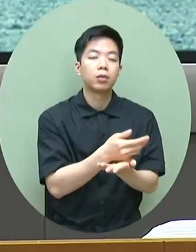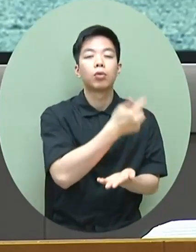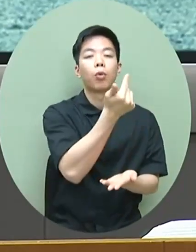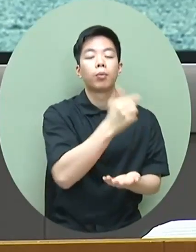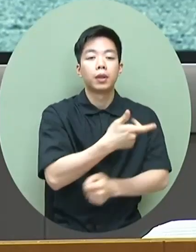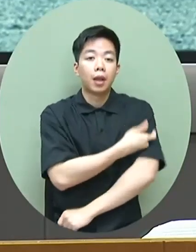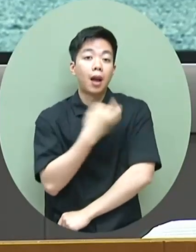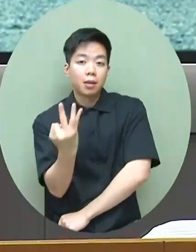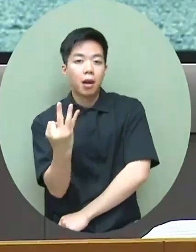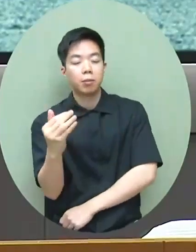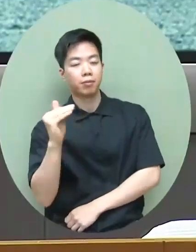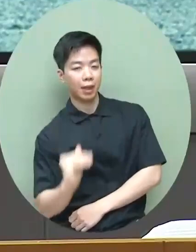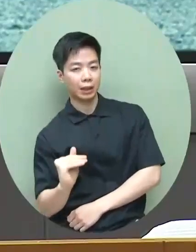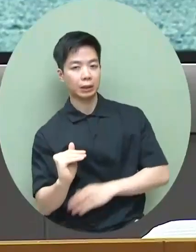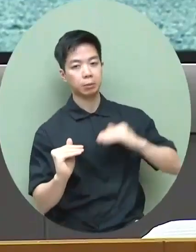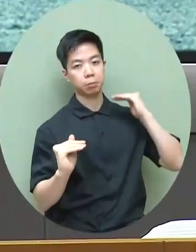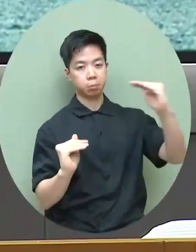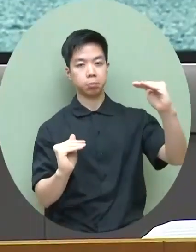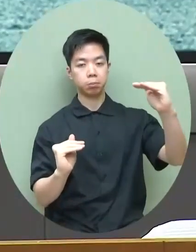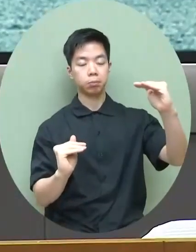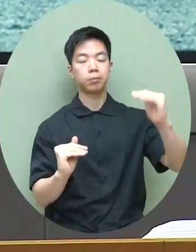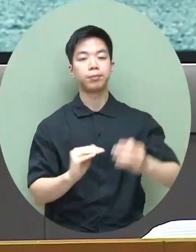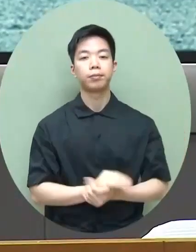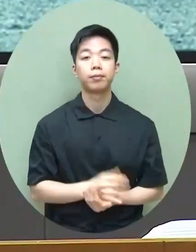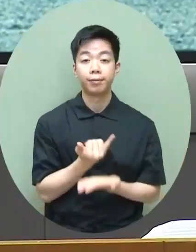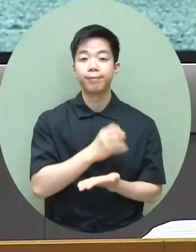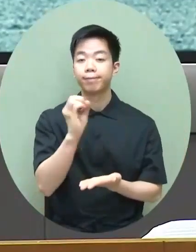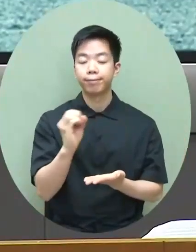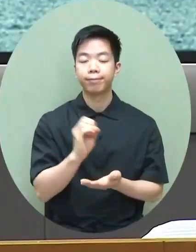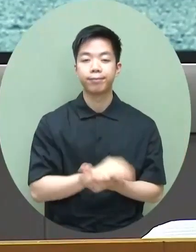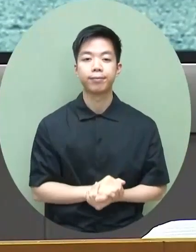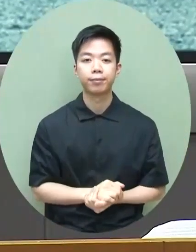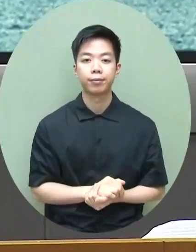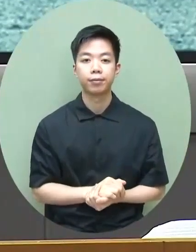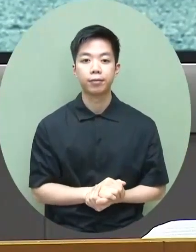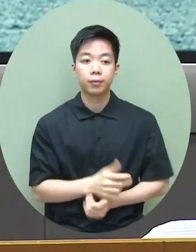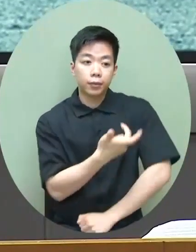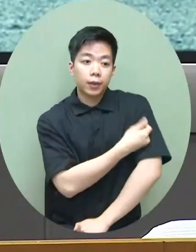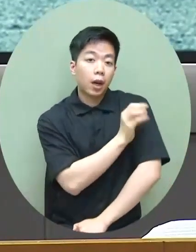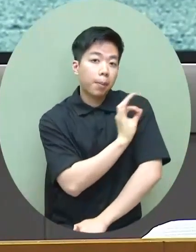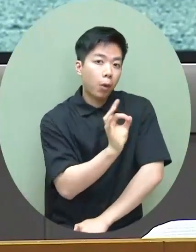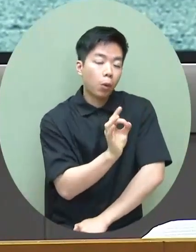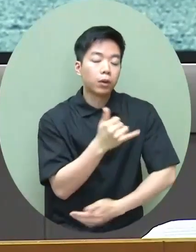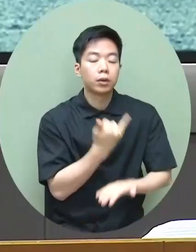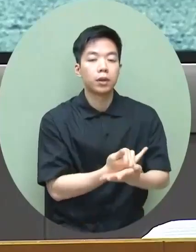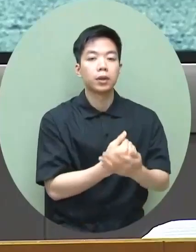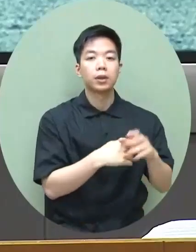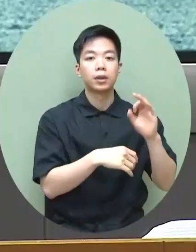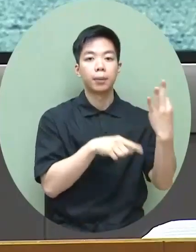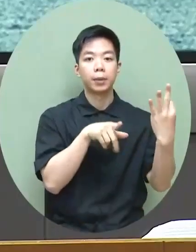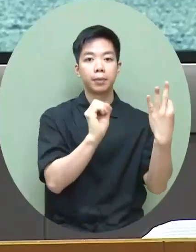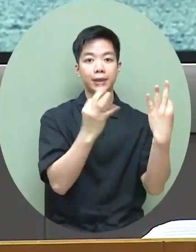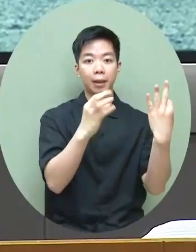個粗嘅死亡率。咁係冇打針嘅而家就係3.03%啦，打咗1針係